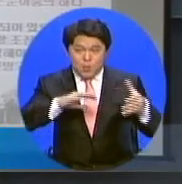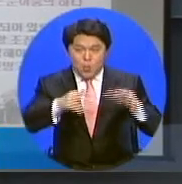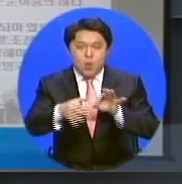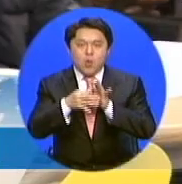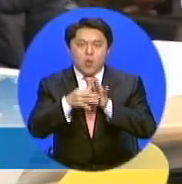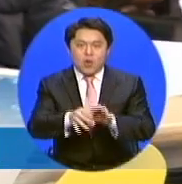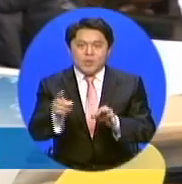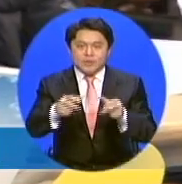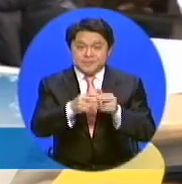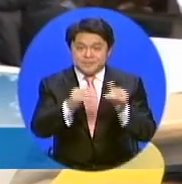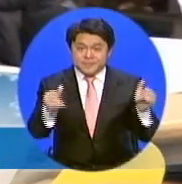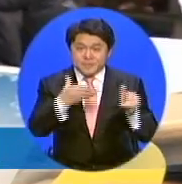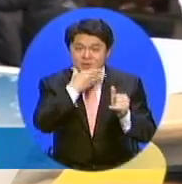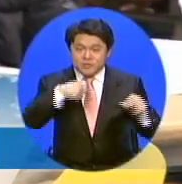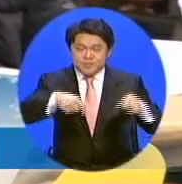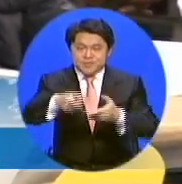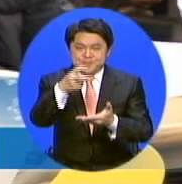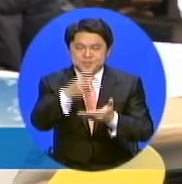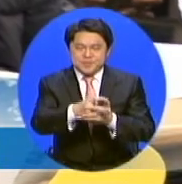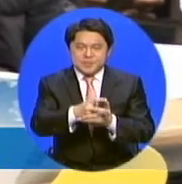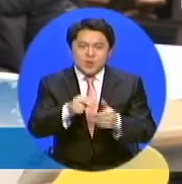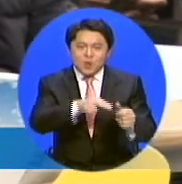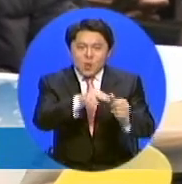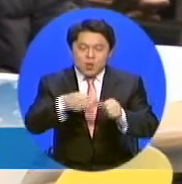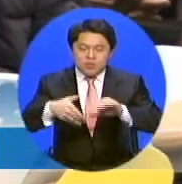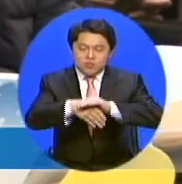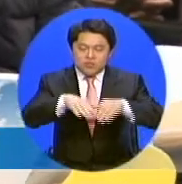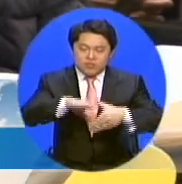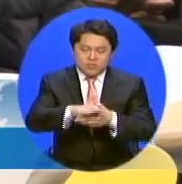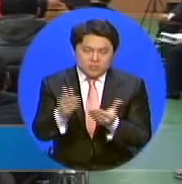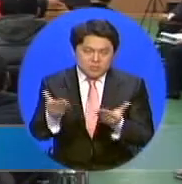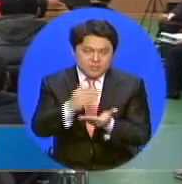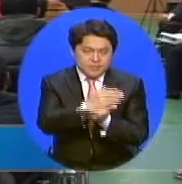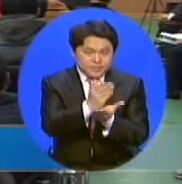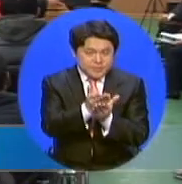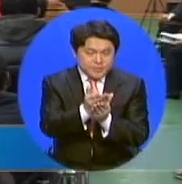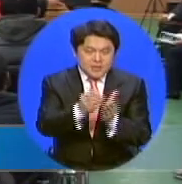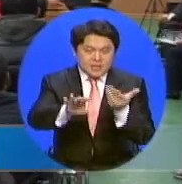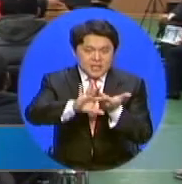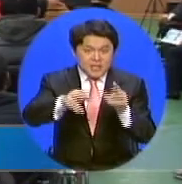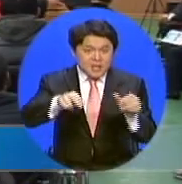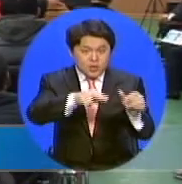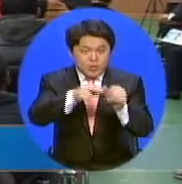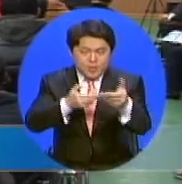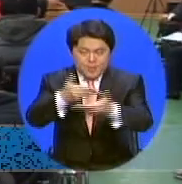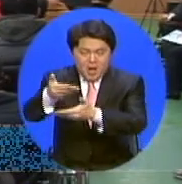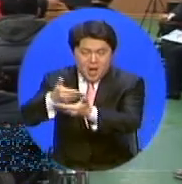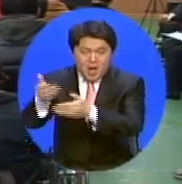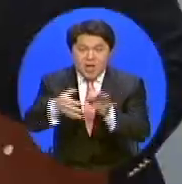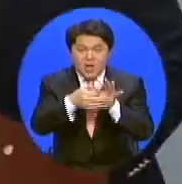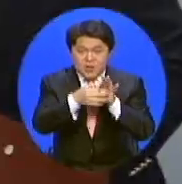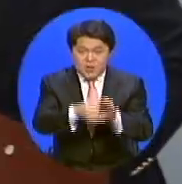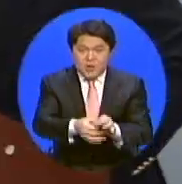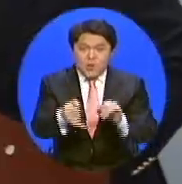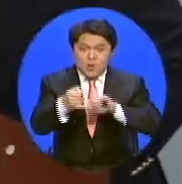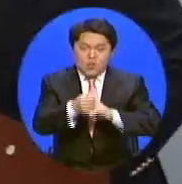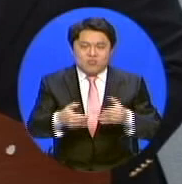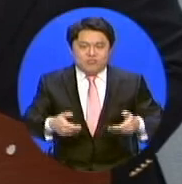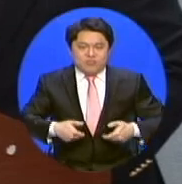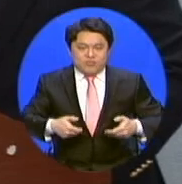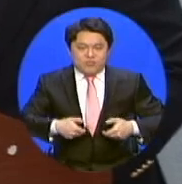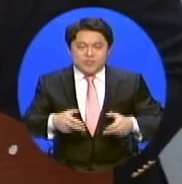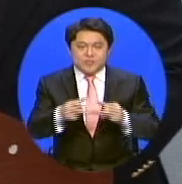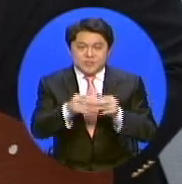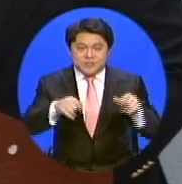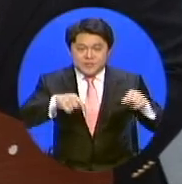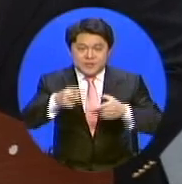통해 장애인의 복지 정책, 정보, 문화, 직업 등 각국의 정보를 교환하고 교류함으로써 꼭 필요하고 심도 있는